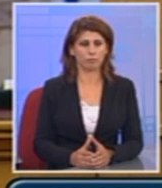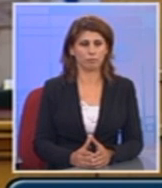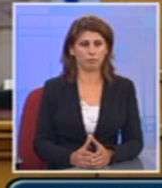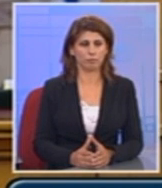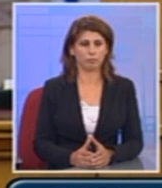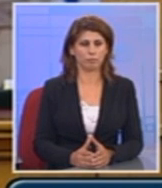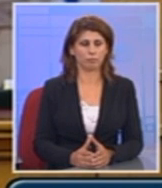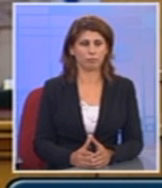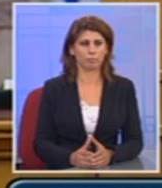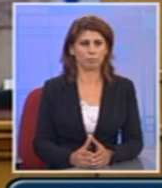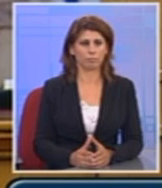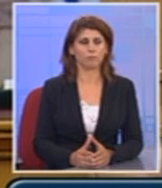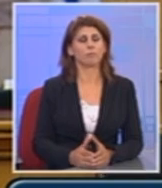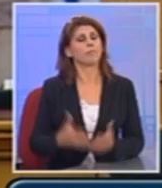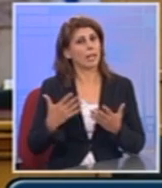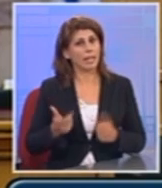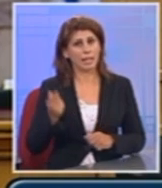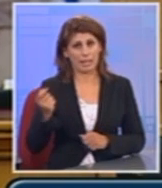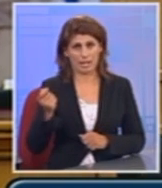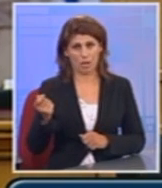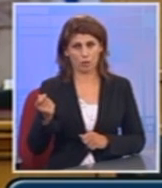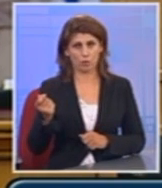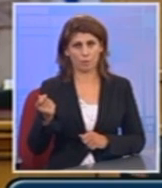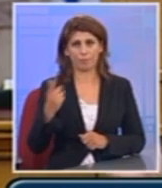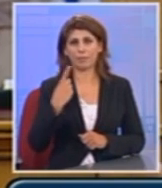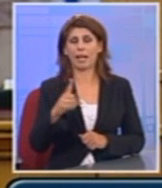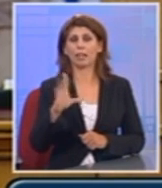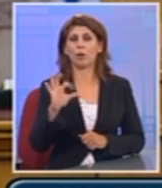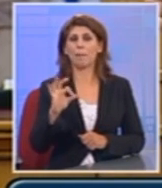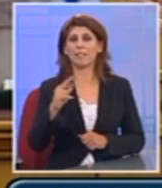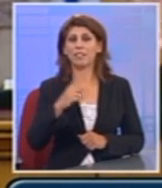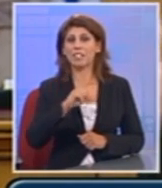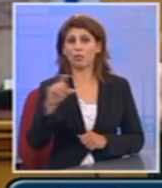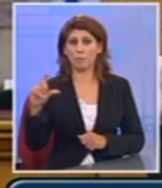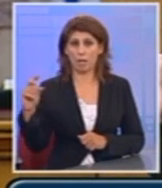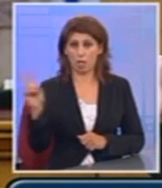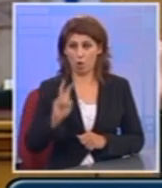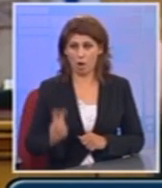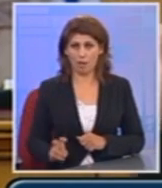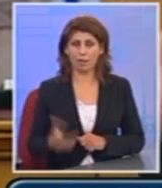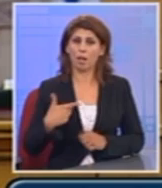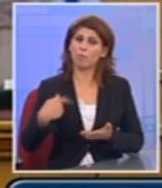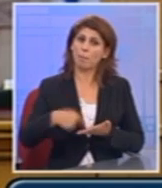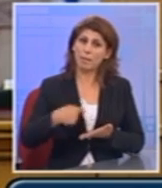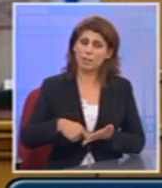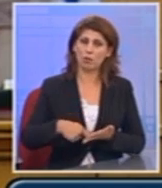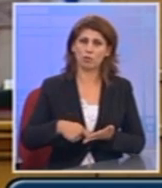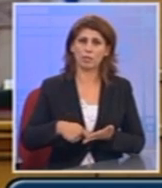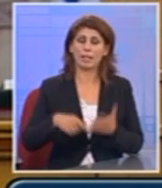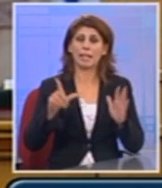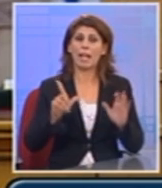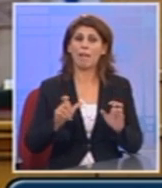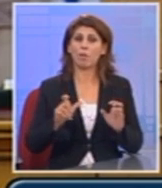2005 είχε χρέος 150 δις δολάρια έχουμε πληρώσει τα